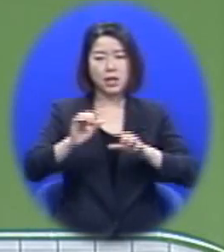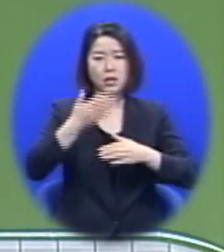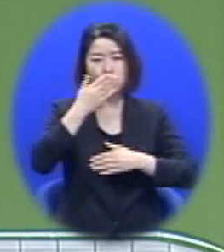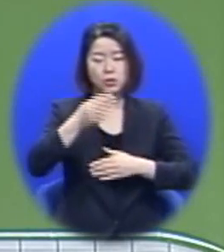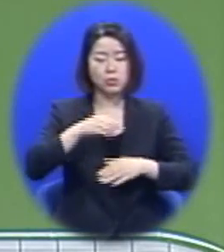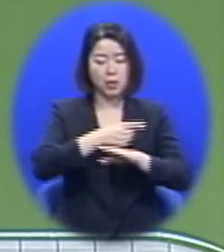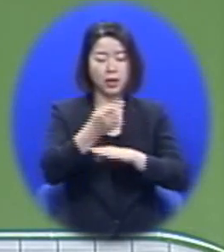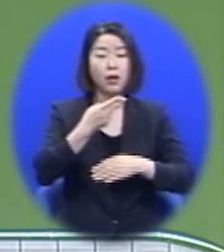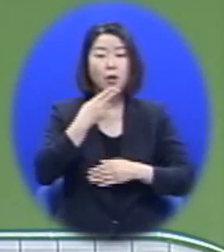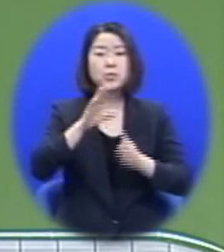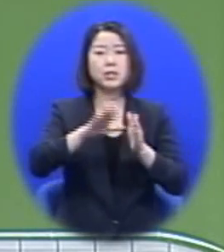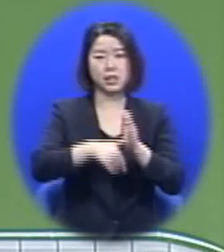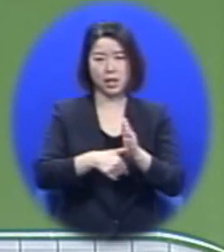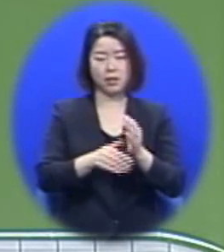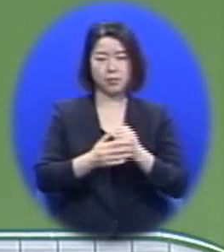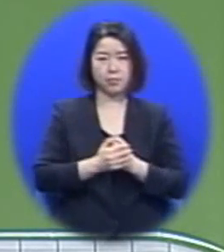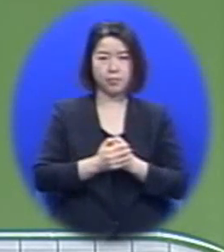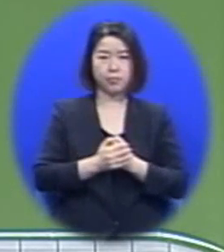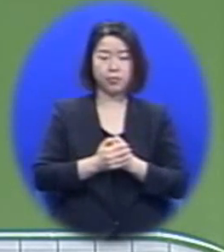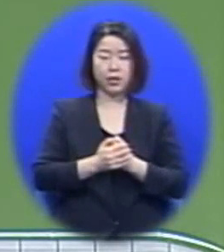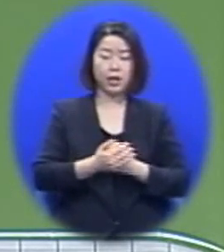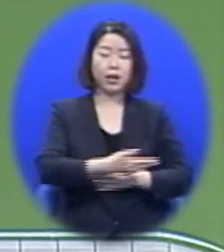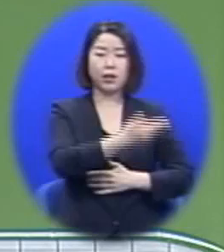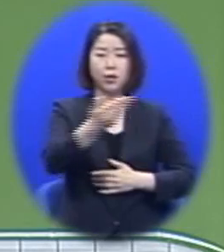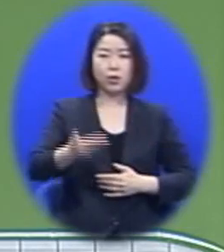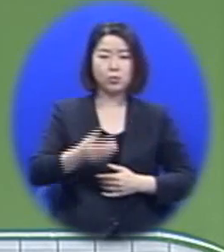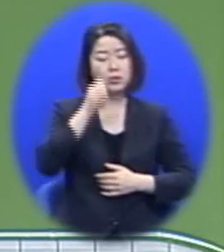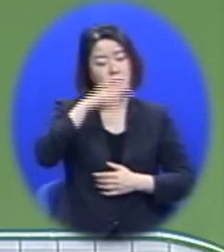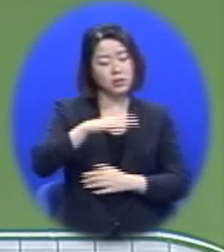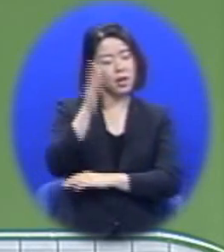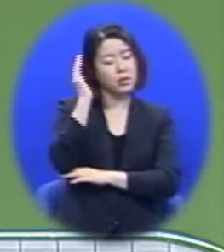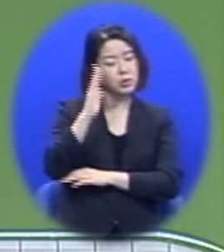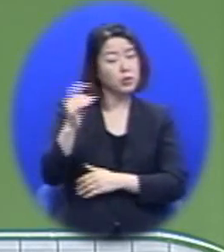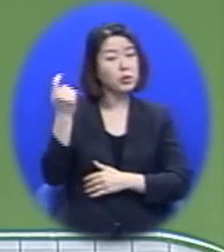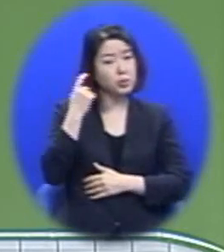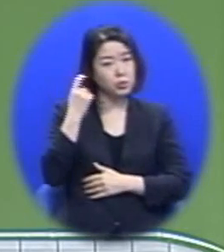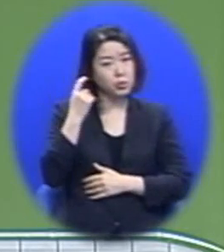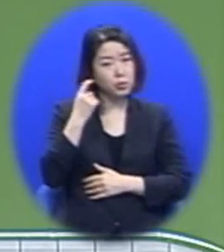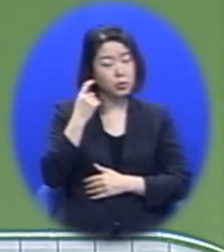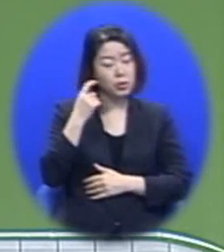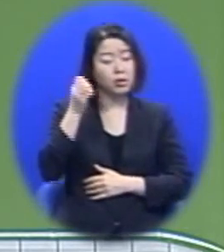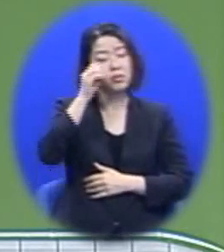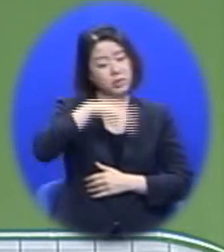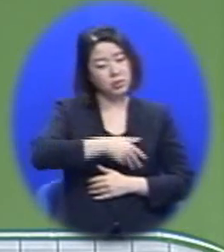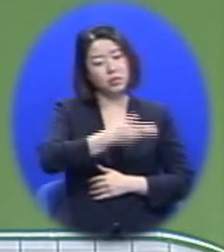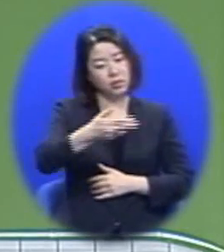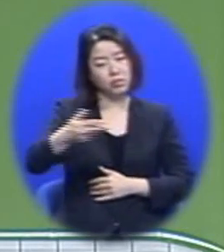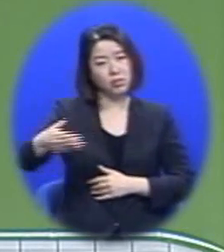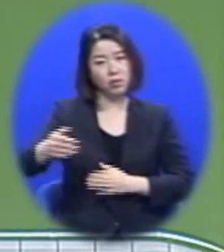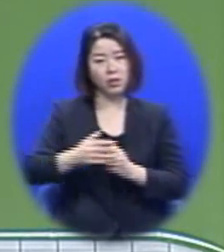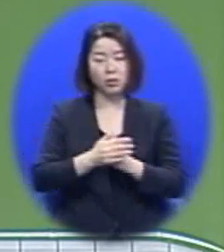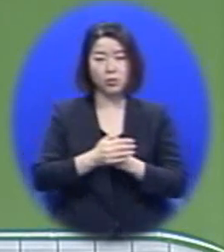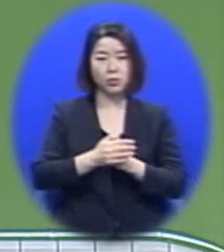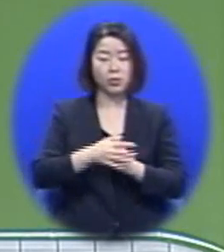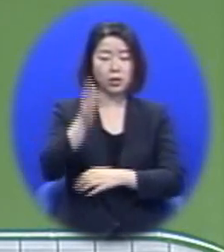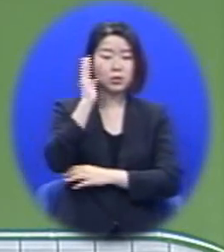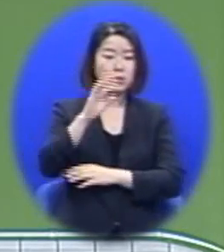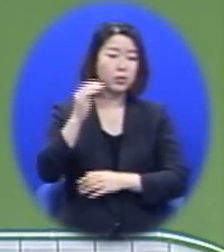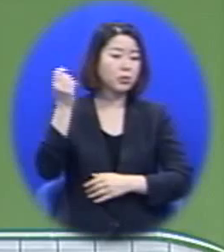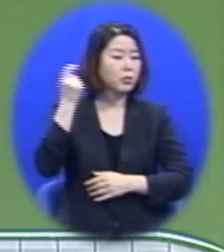여러분, 그저 설교나 듣고 또 지나가고 또 설교 듣고 또